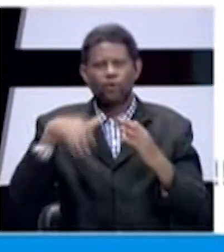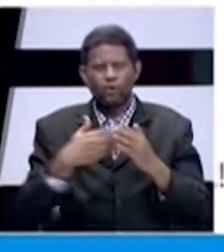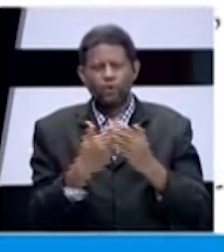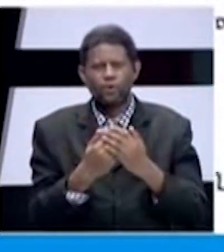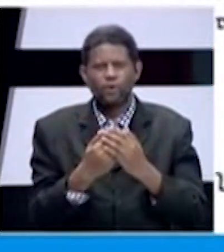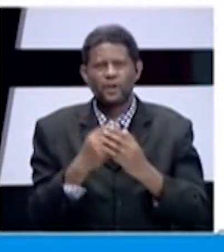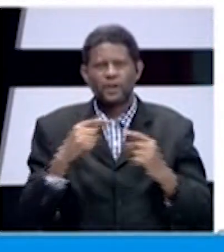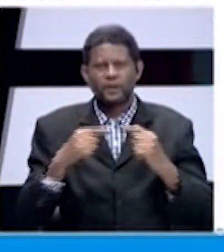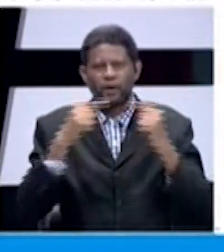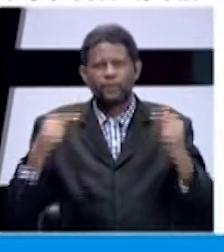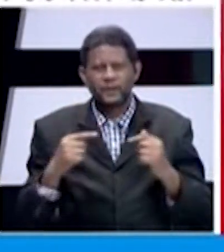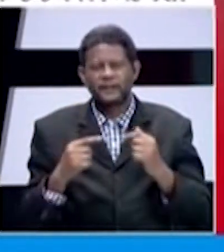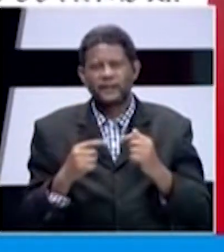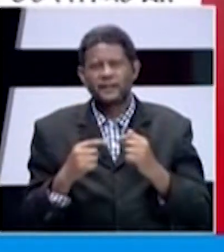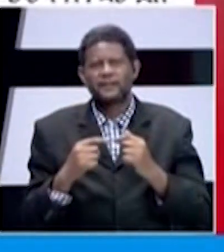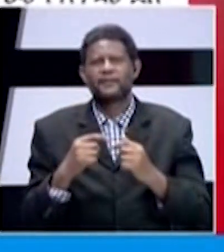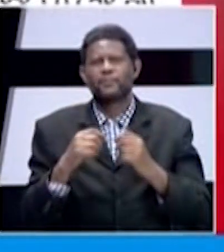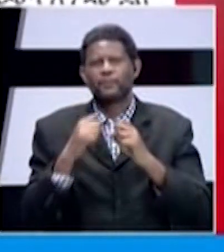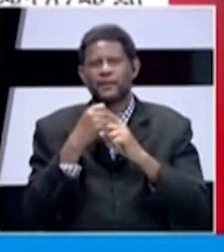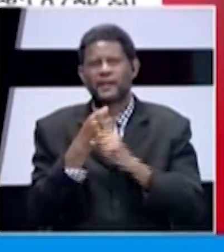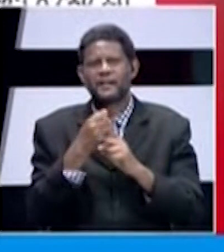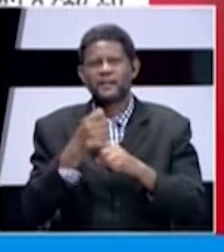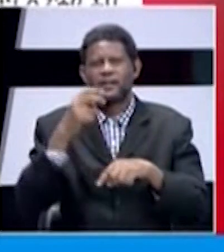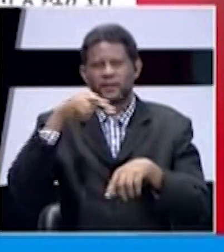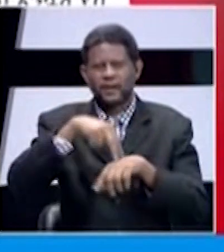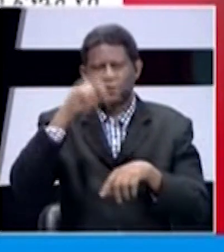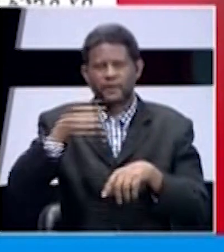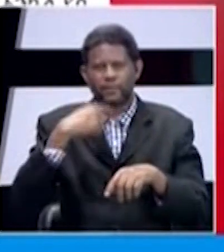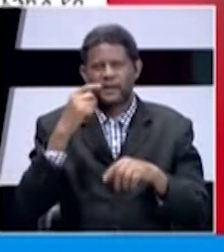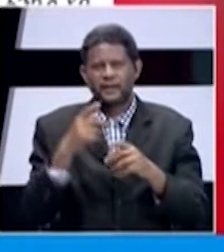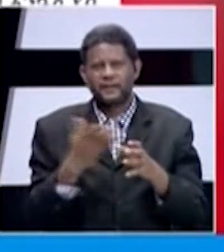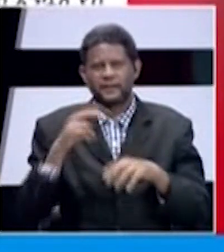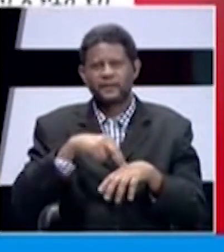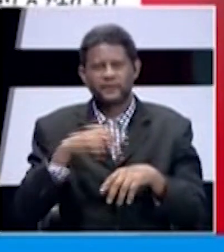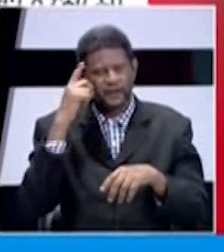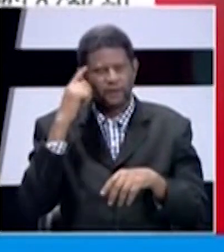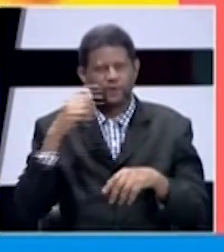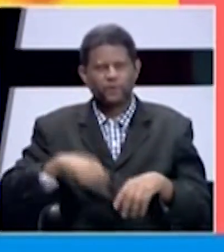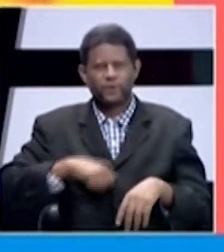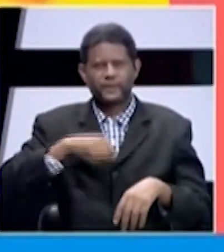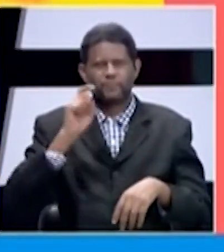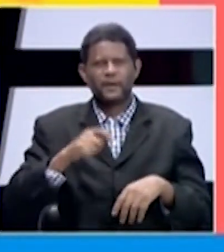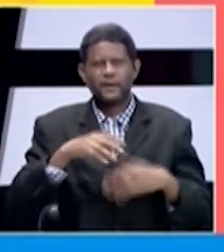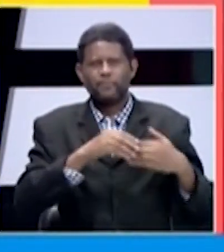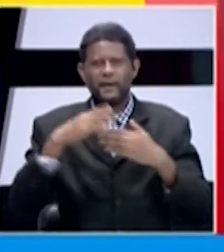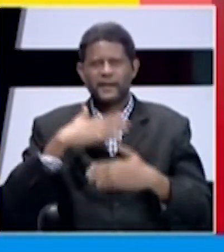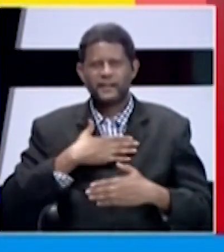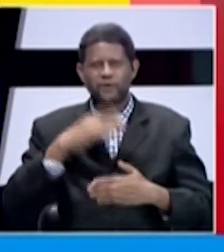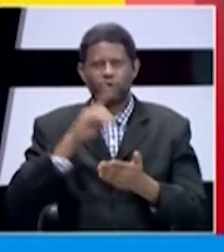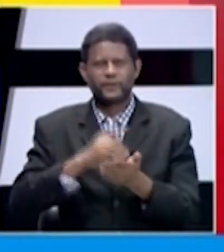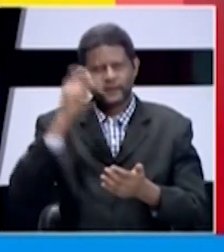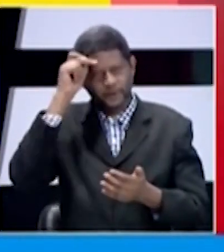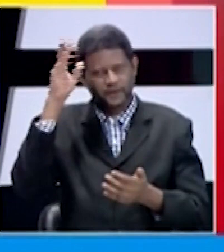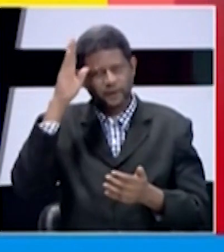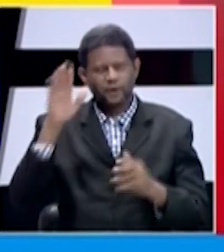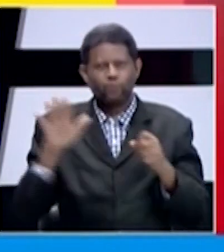ዝበለቶ ሕጋዊ መንግስታ ተኽኢል ኣላ በዚ ድማ ተጋሩ ክንሕጎስን ፍናን ክስምዐናን ይግባእ መራሒና ዶክተር ደብረፅዮን ከኣ